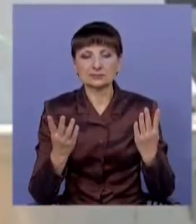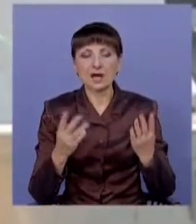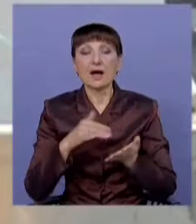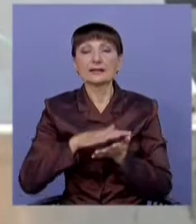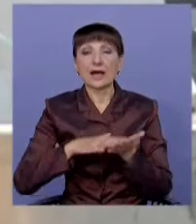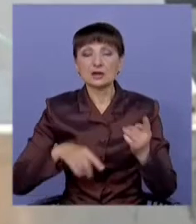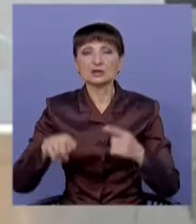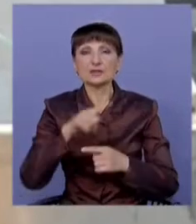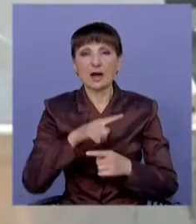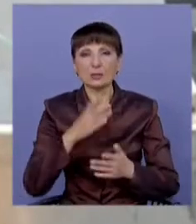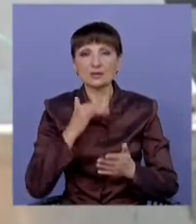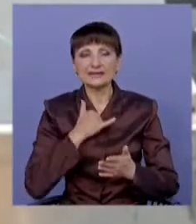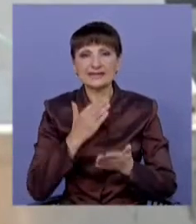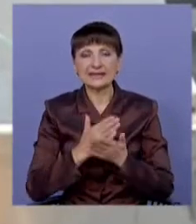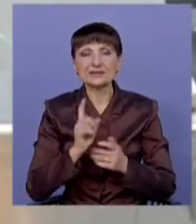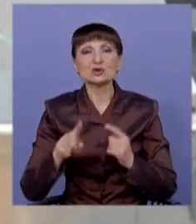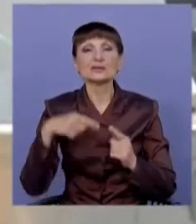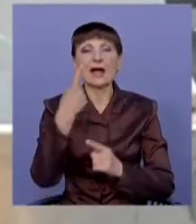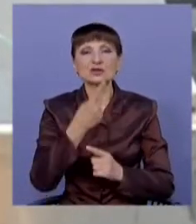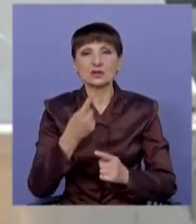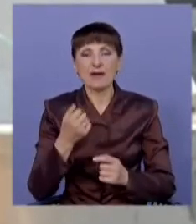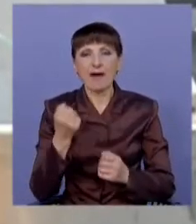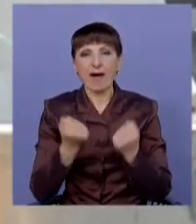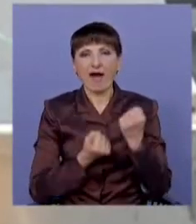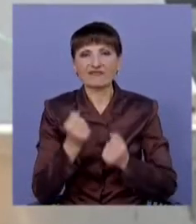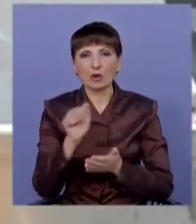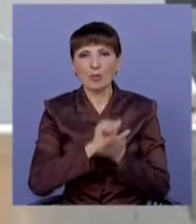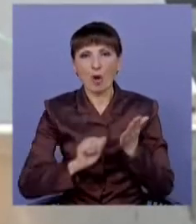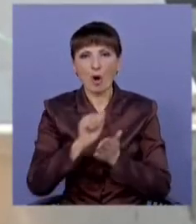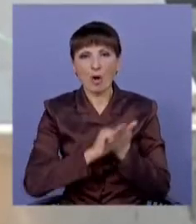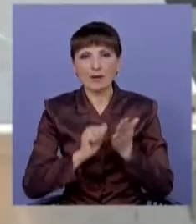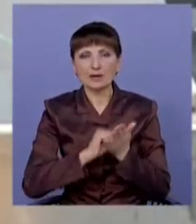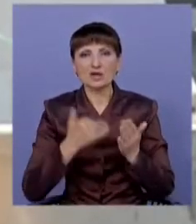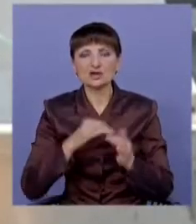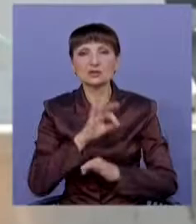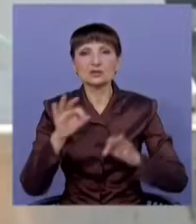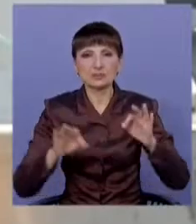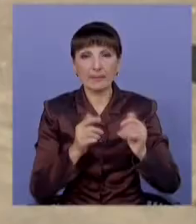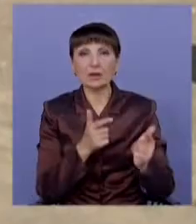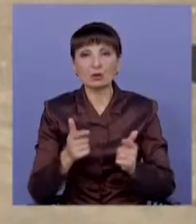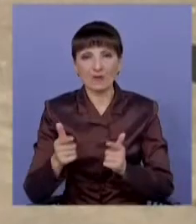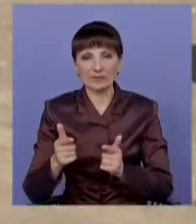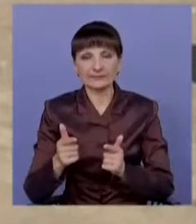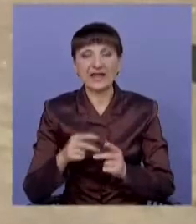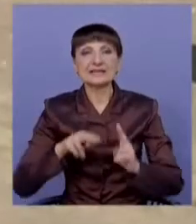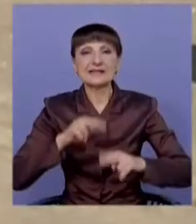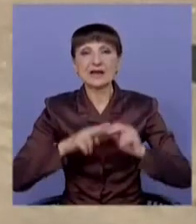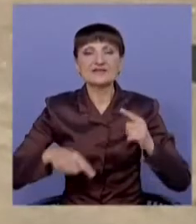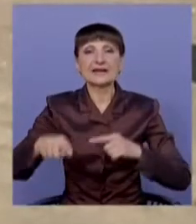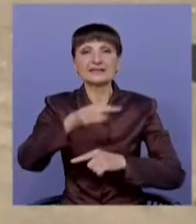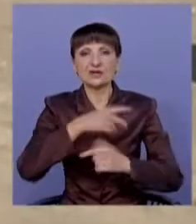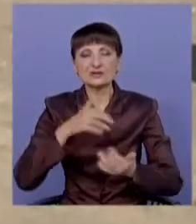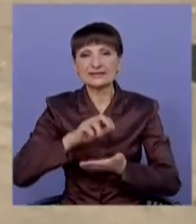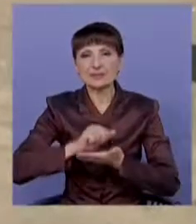Дальше там у нас стоит за Алтын-Ордой еще автомойка. Вот его мы сейчас эскизный проект тоже подготавливаем. Строительством развязки